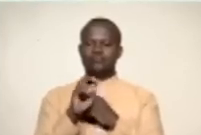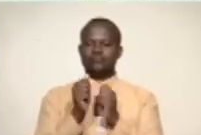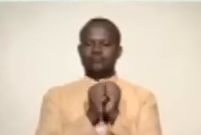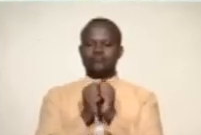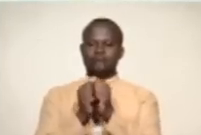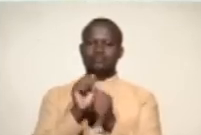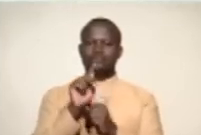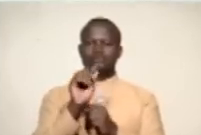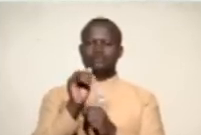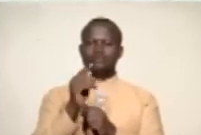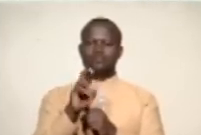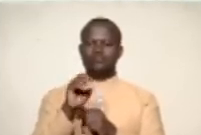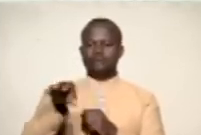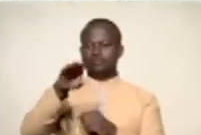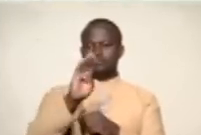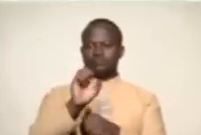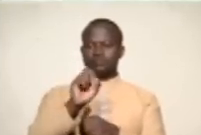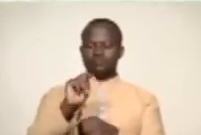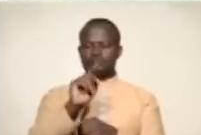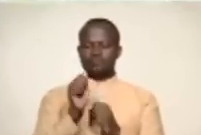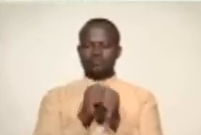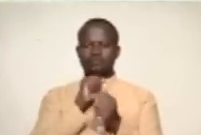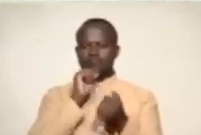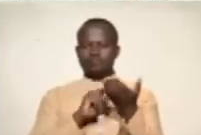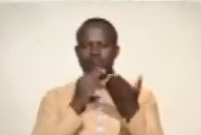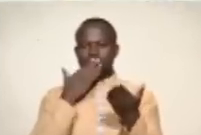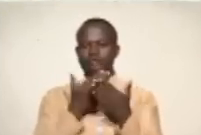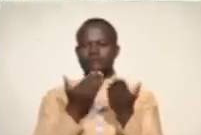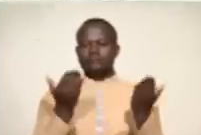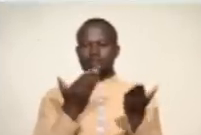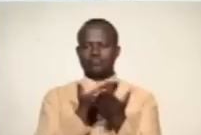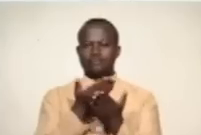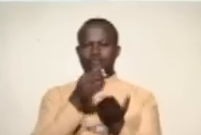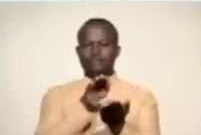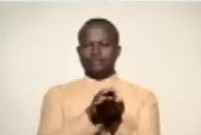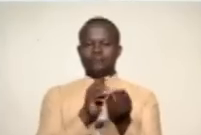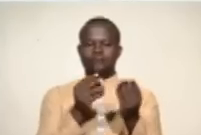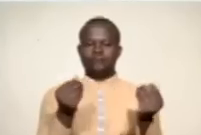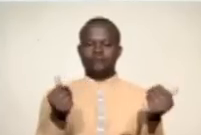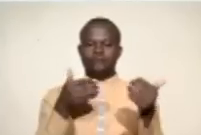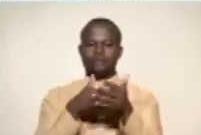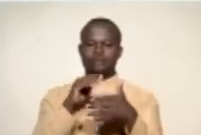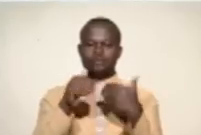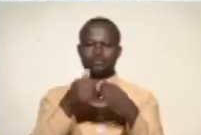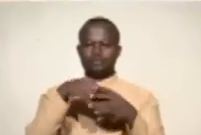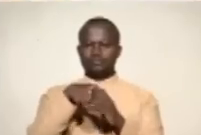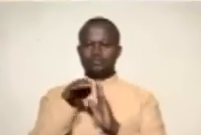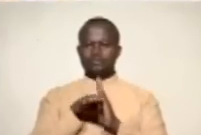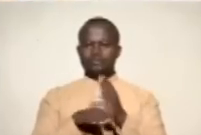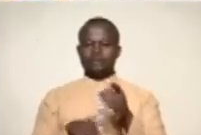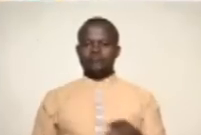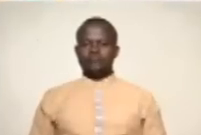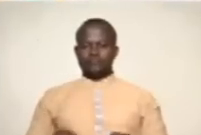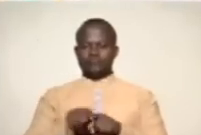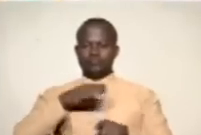ka Kicukiro ahazwi nka Busanza na Kanombe butabyazwa umusaruro. Basabye banki gukemura inzitizi zose ziri muri gahunda. Nanjye